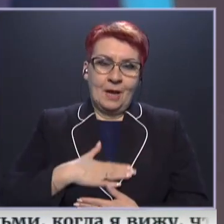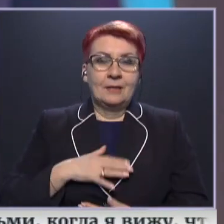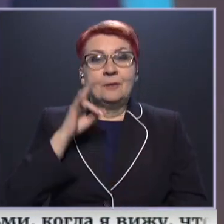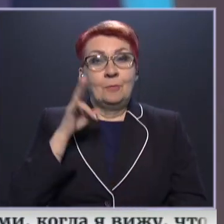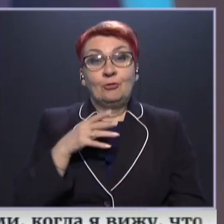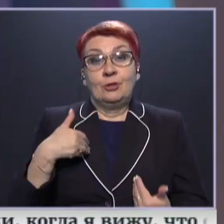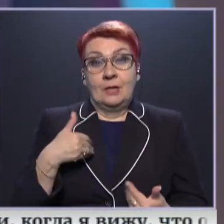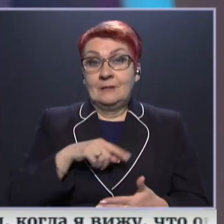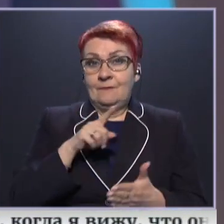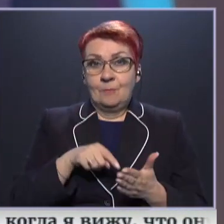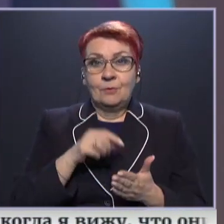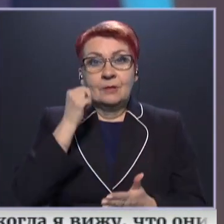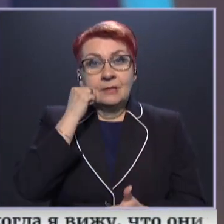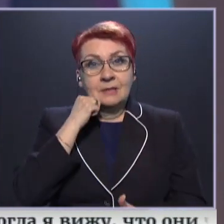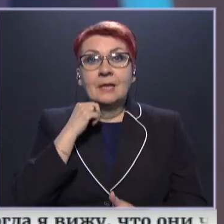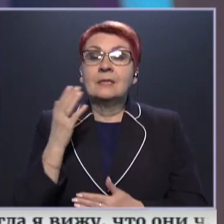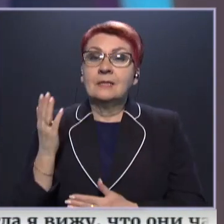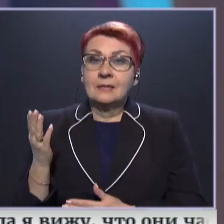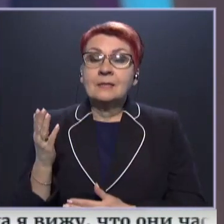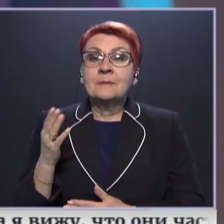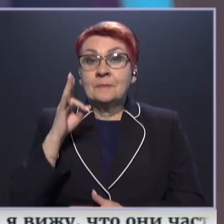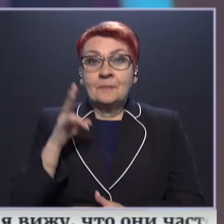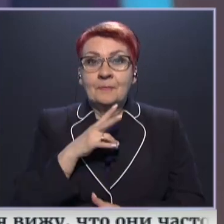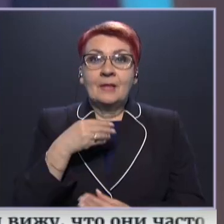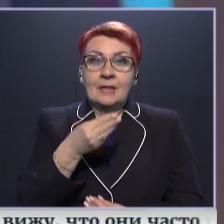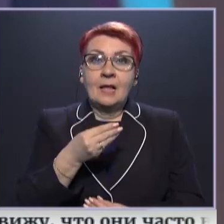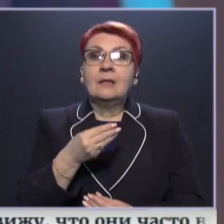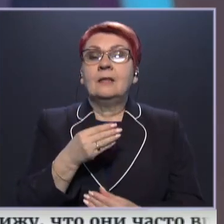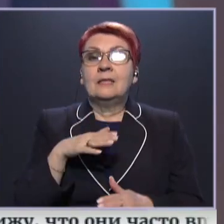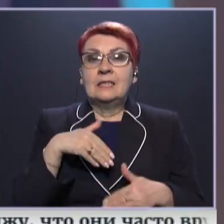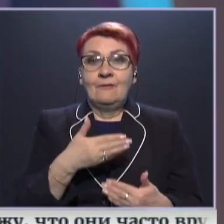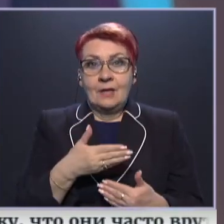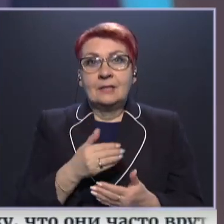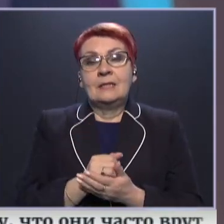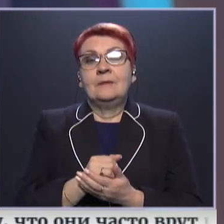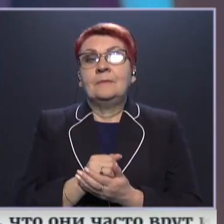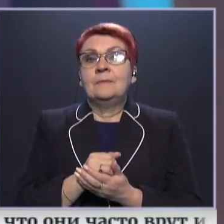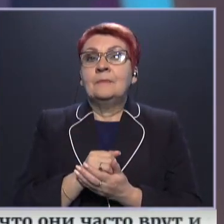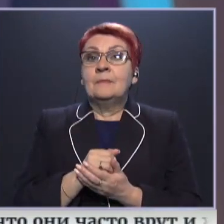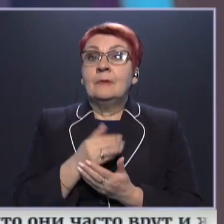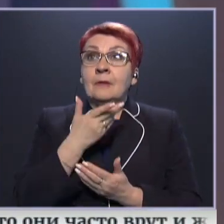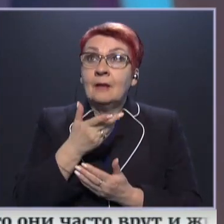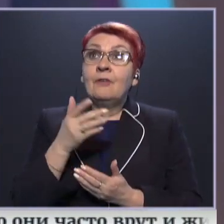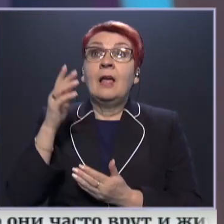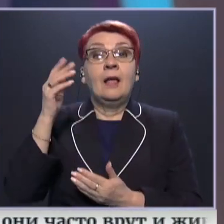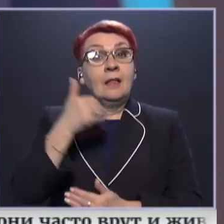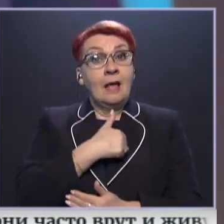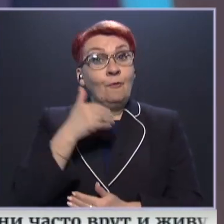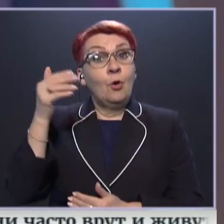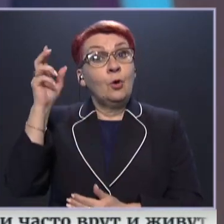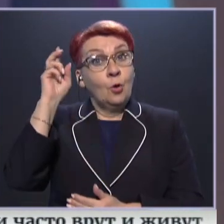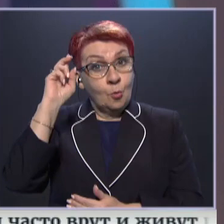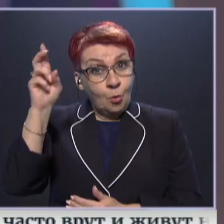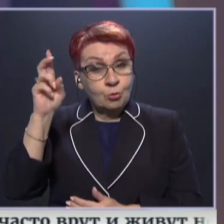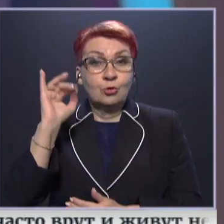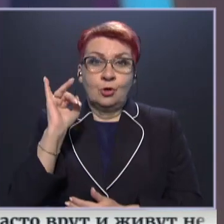Скажите, пожалуйста, вот старец Николай Гурьянов дал такой совет. Положитесь на волю Божью, и все будет так, как вам нужно. Что он имел в виду под